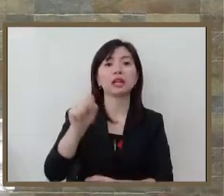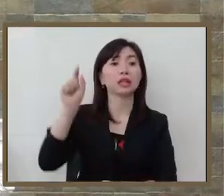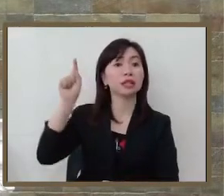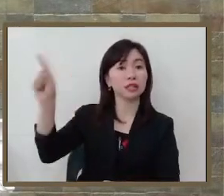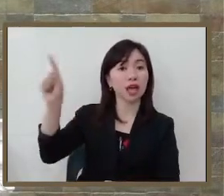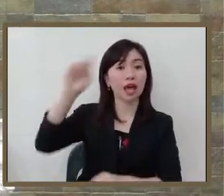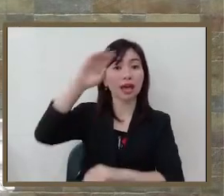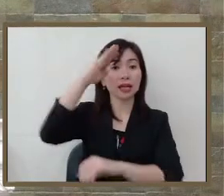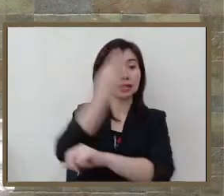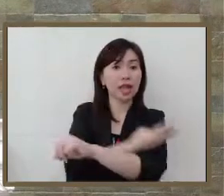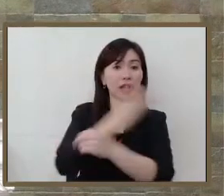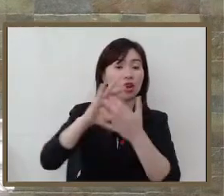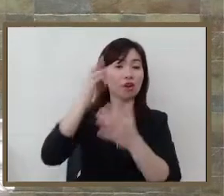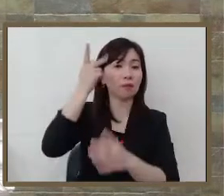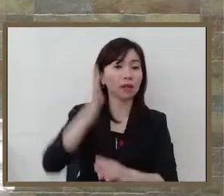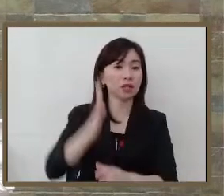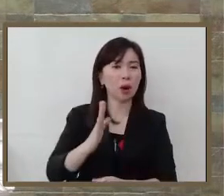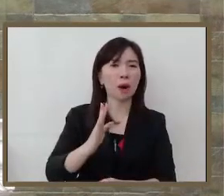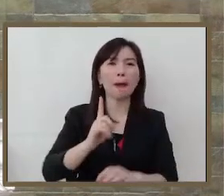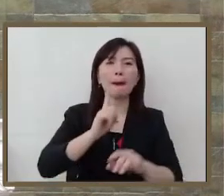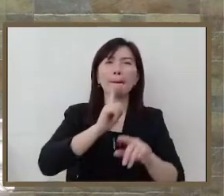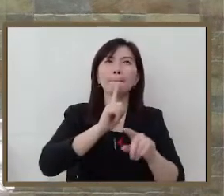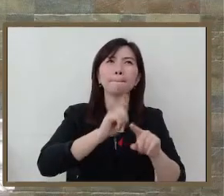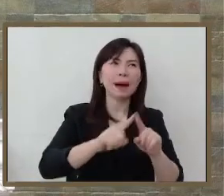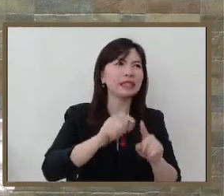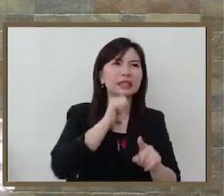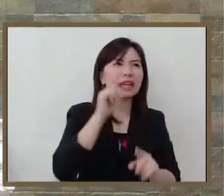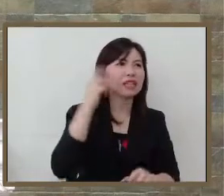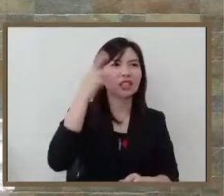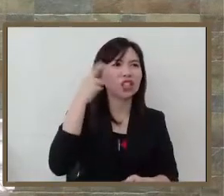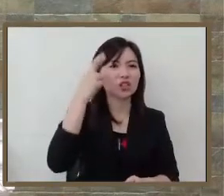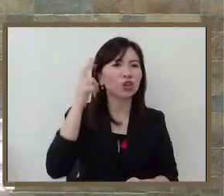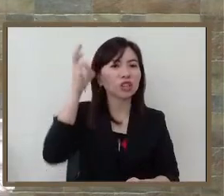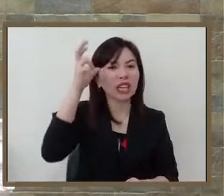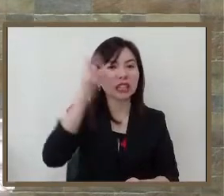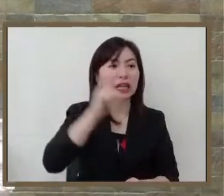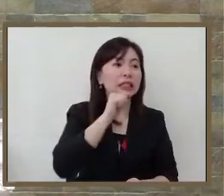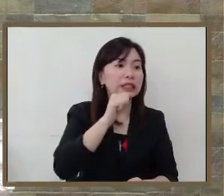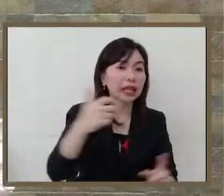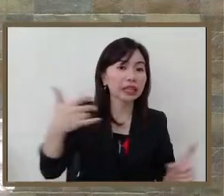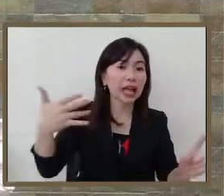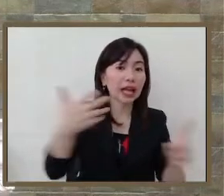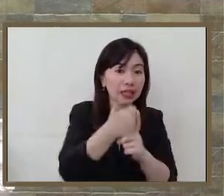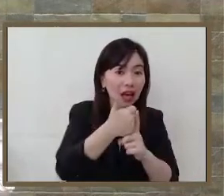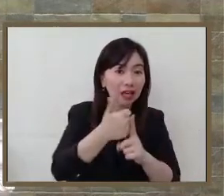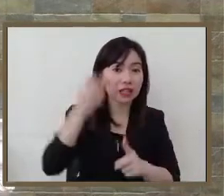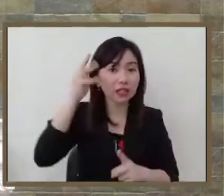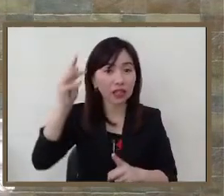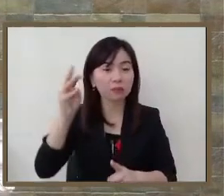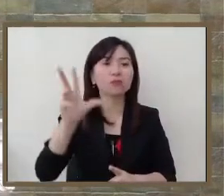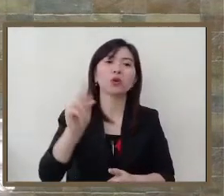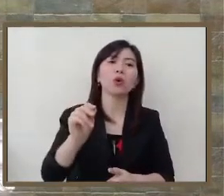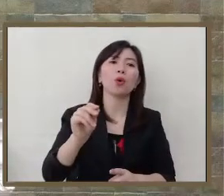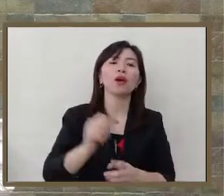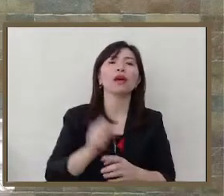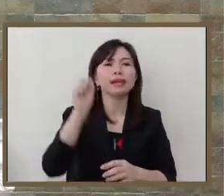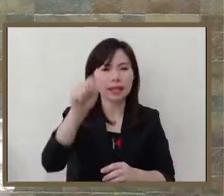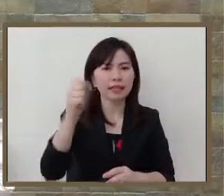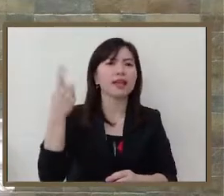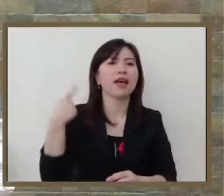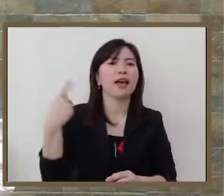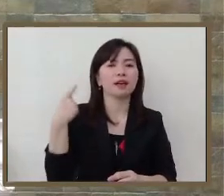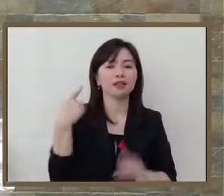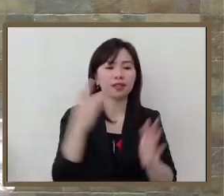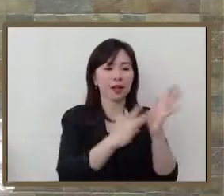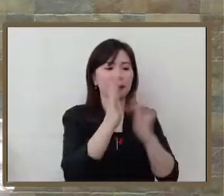Diablo. Kaya nga nung inatake ako ng Diablo, meron na sana akong panangga, meron na sana akong armory na bubuksan